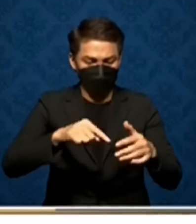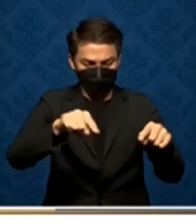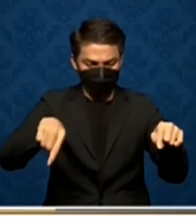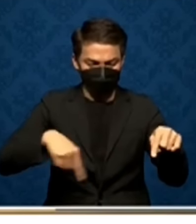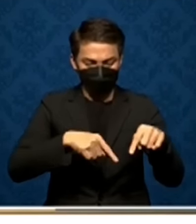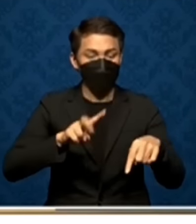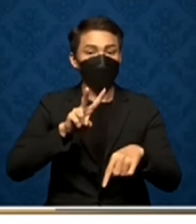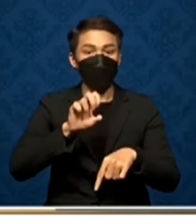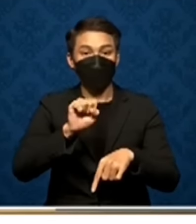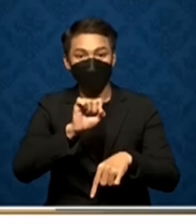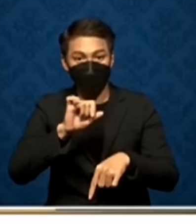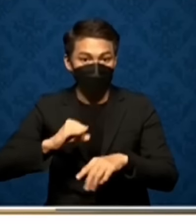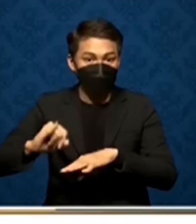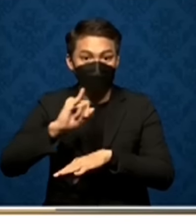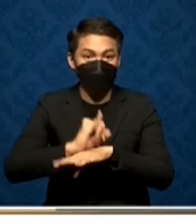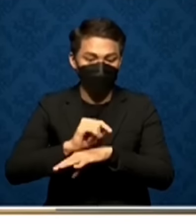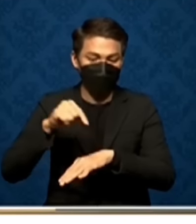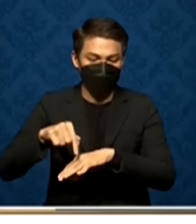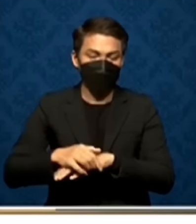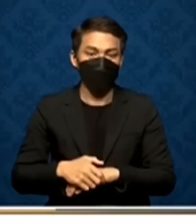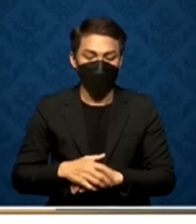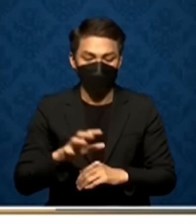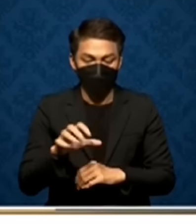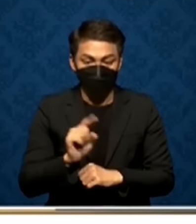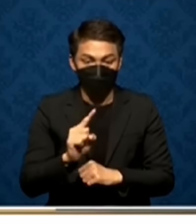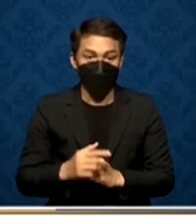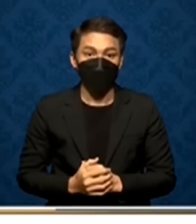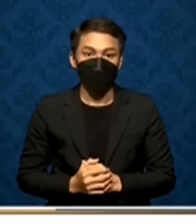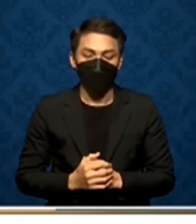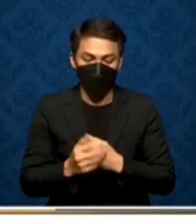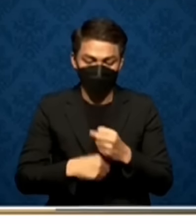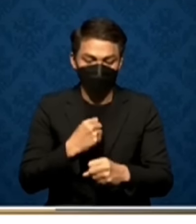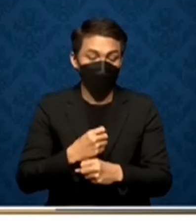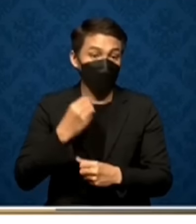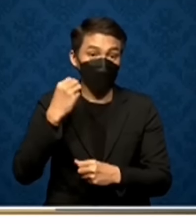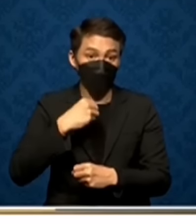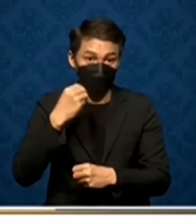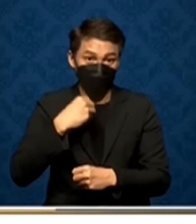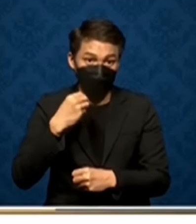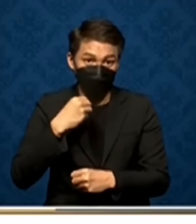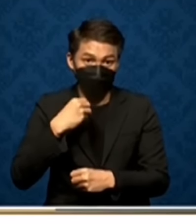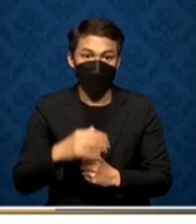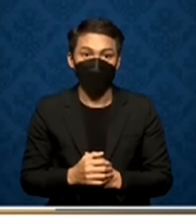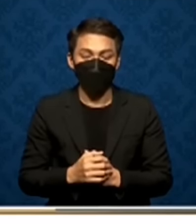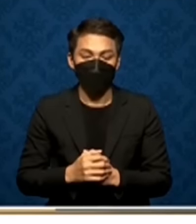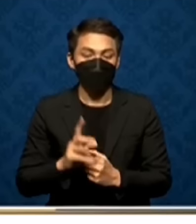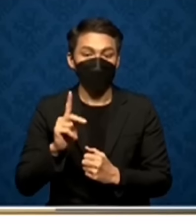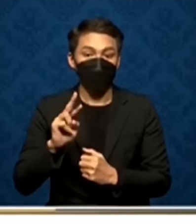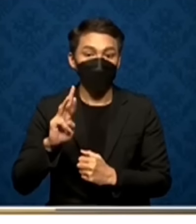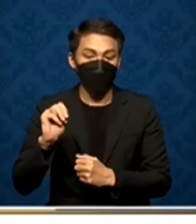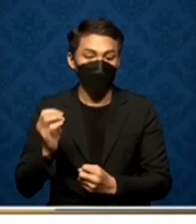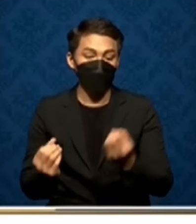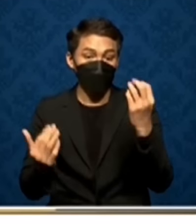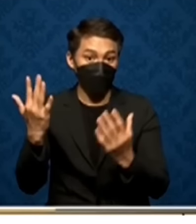เกือบ200,000ไร่ท่านประธานที่เคารพครับทุกปีเนี่ยกรมป่าไม้